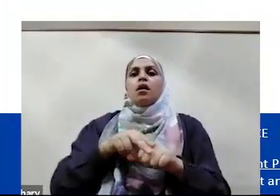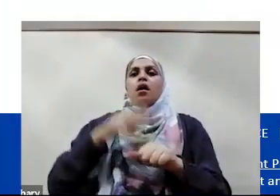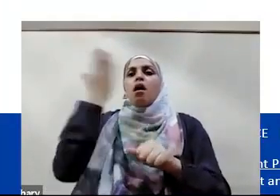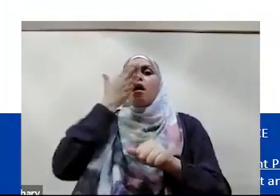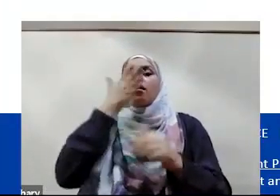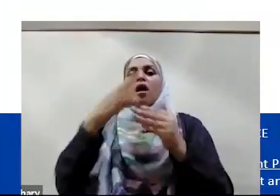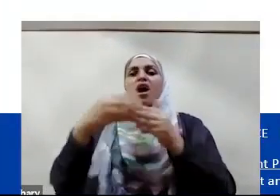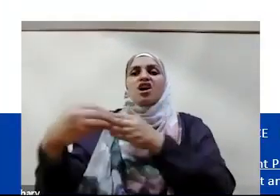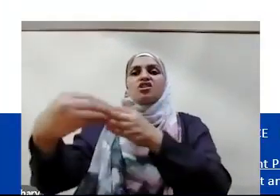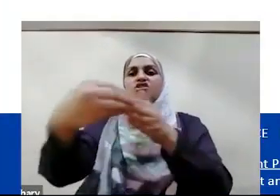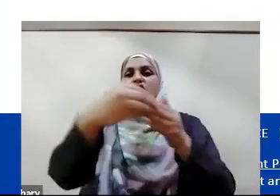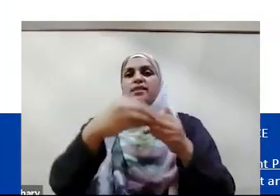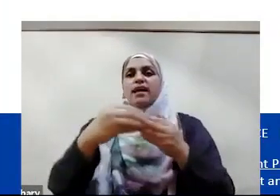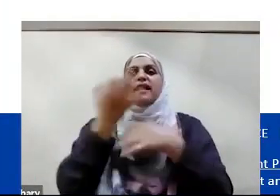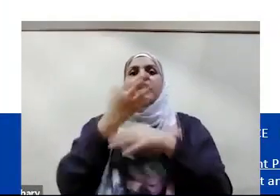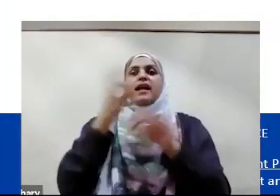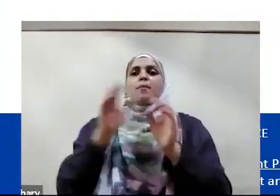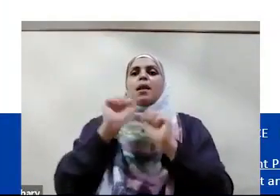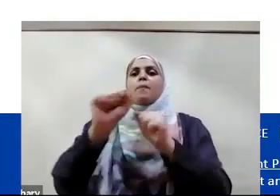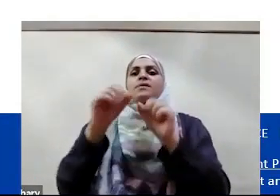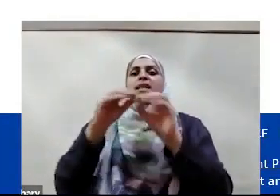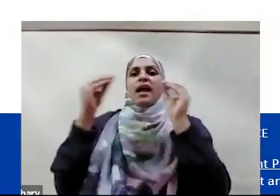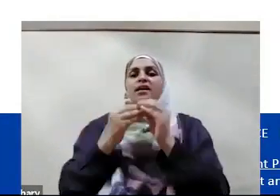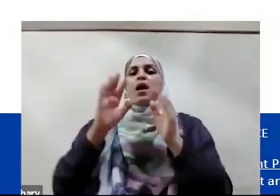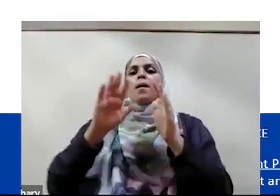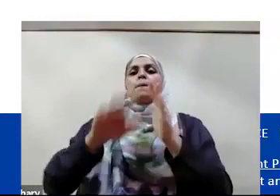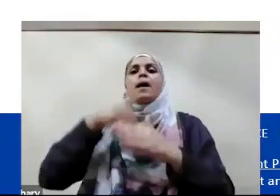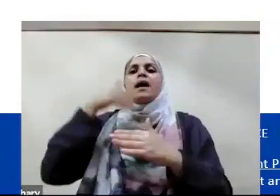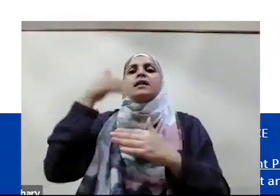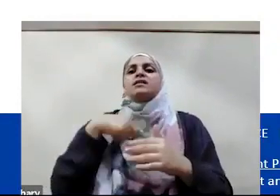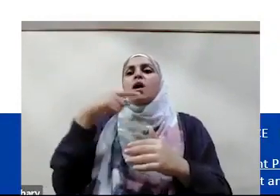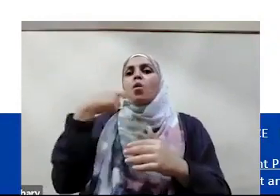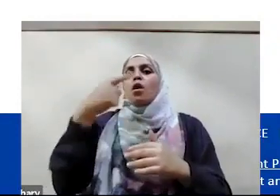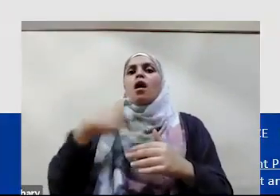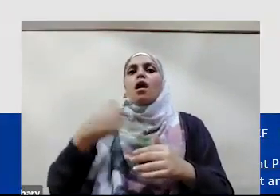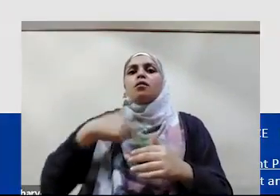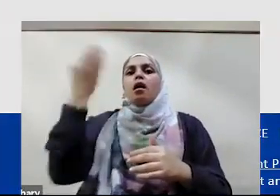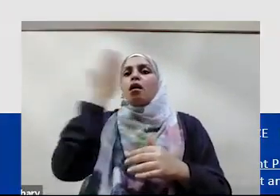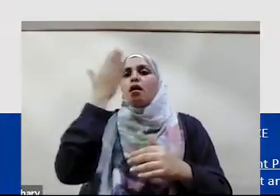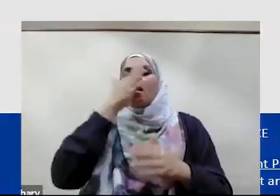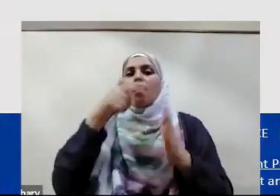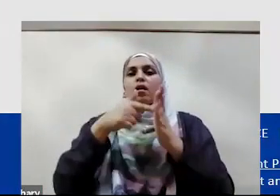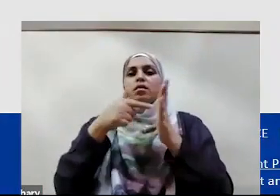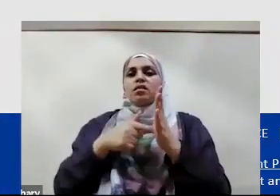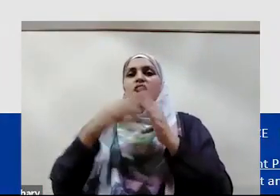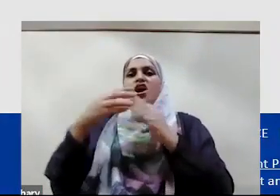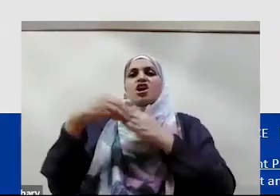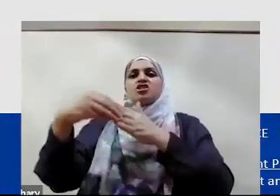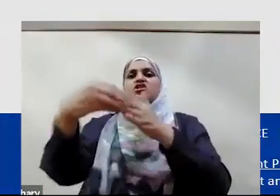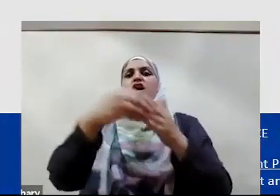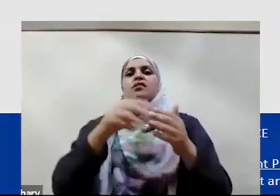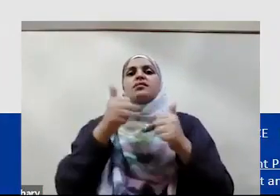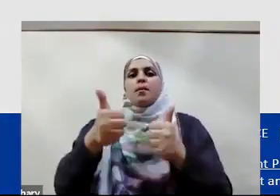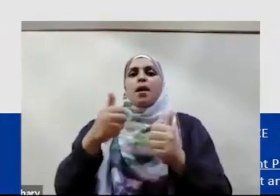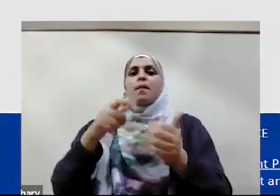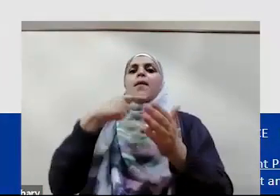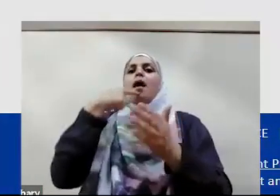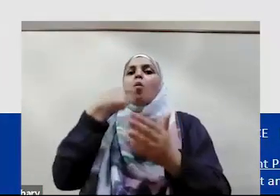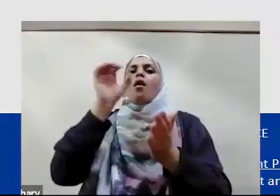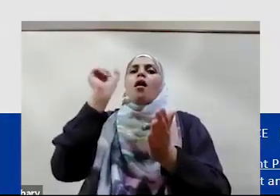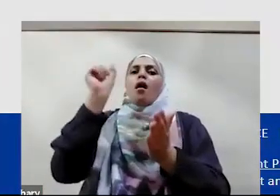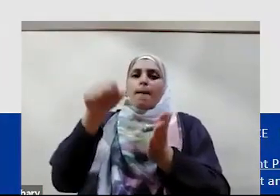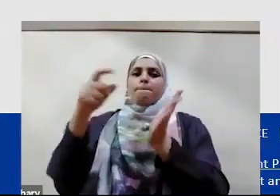الإرشادات بتاعة فول برايت، وبعد كده بقول إن أنا قريت الإرشادات دي وبقول آه، وبخش على الجزء اللي